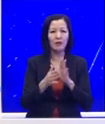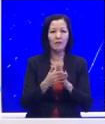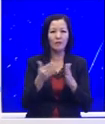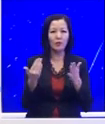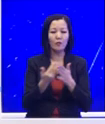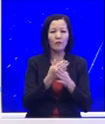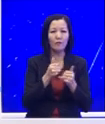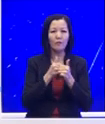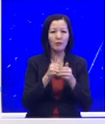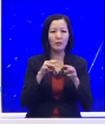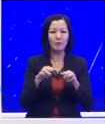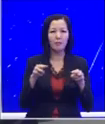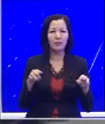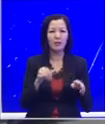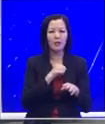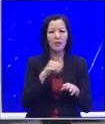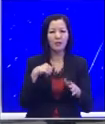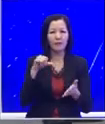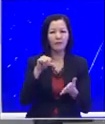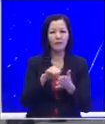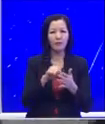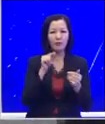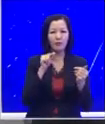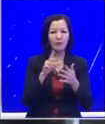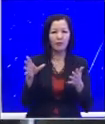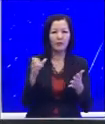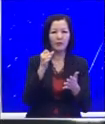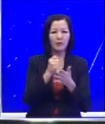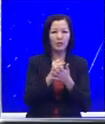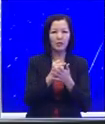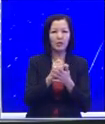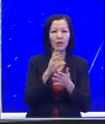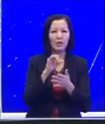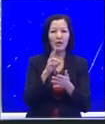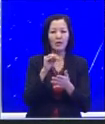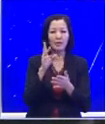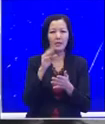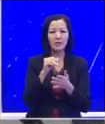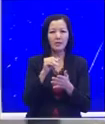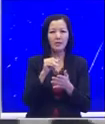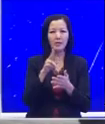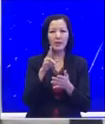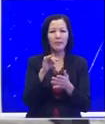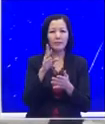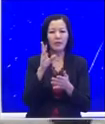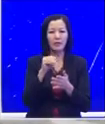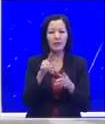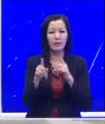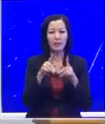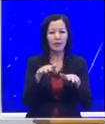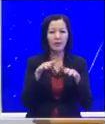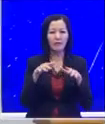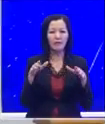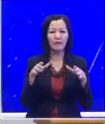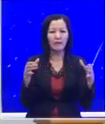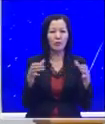нового премьер-министра. Сам Салих выступил против назначения на этот пост Асаада Аль-Идани, кандидата от проиранского парламентского